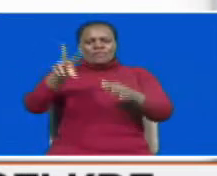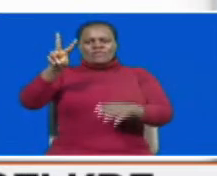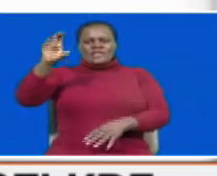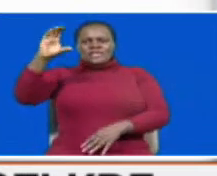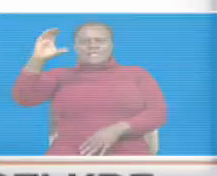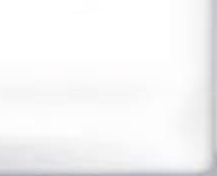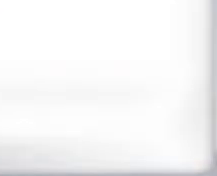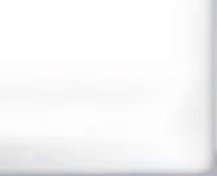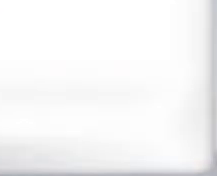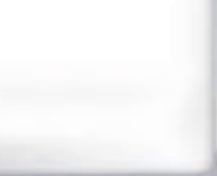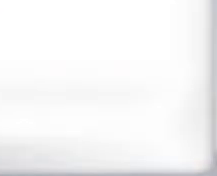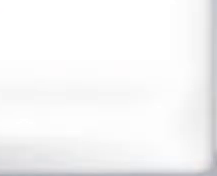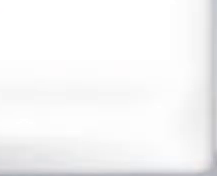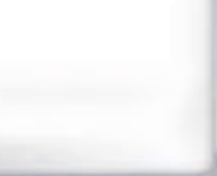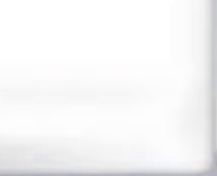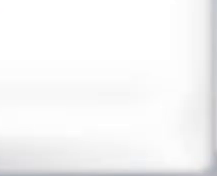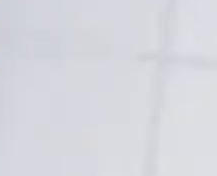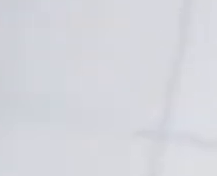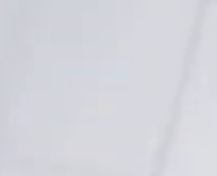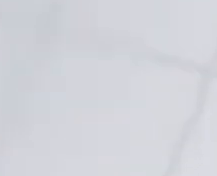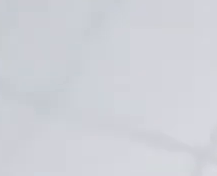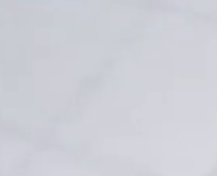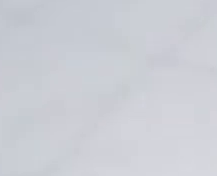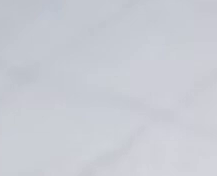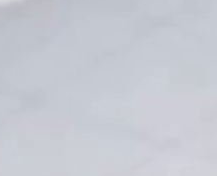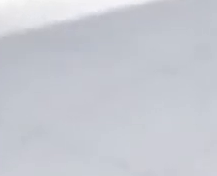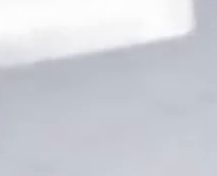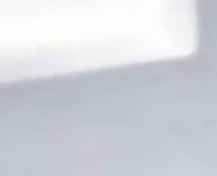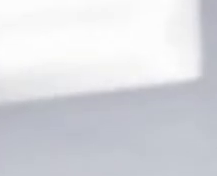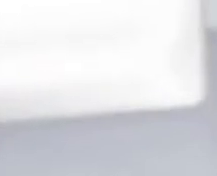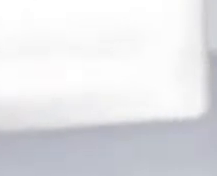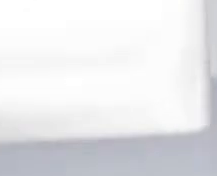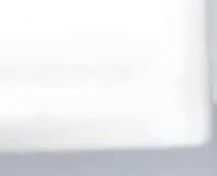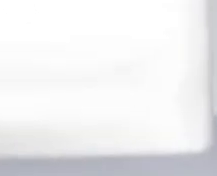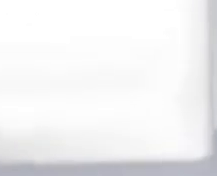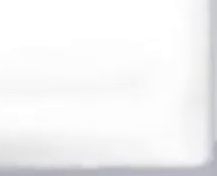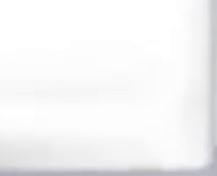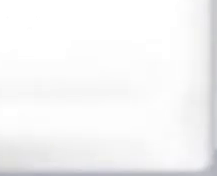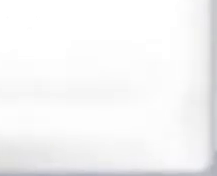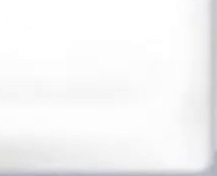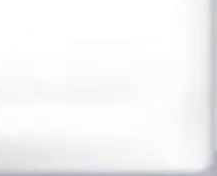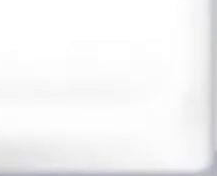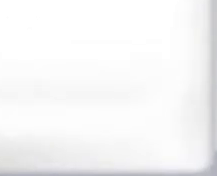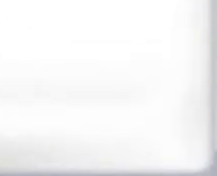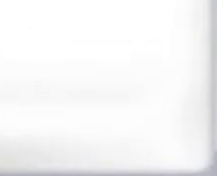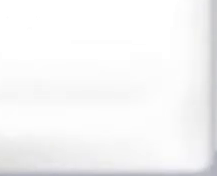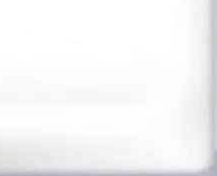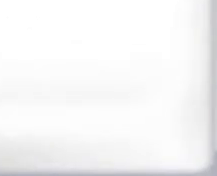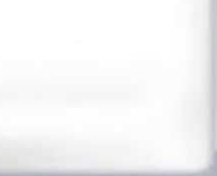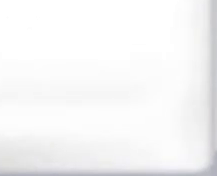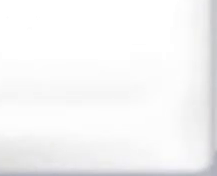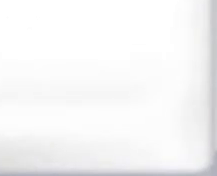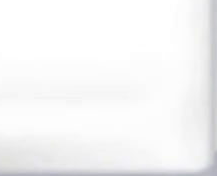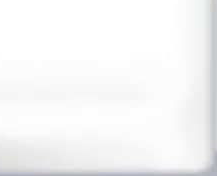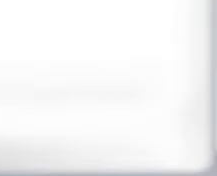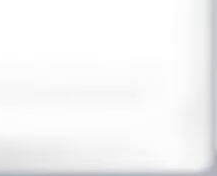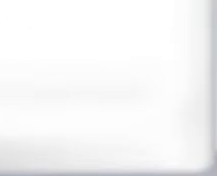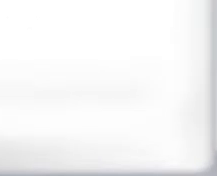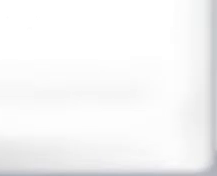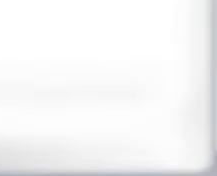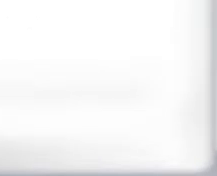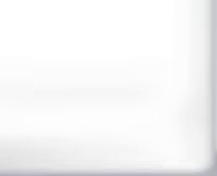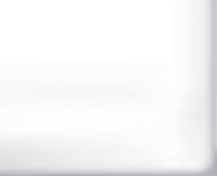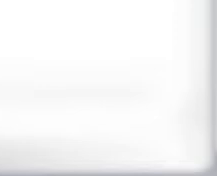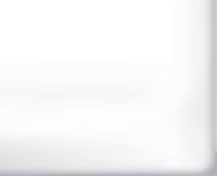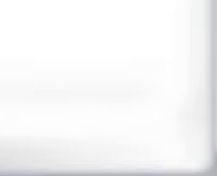mpya wa chuo kikuu cha wanajeshi. Kadhalika, Brigadier David Kipkemboi Keter alipandishwa ngazi hadi cheo cha Meja